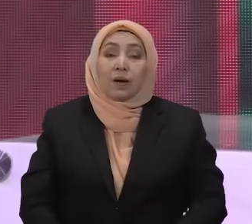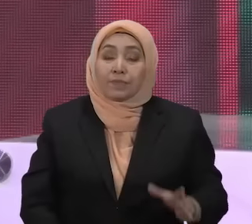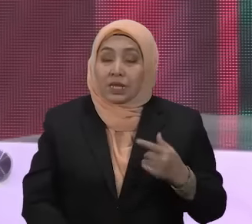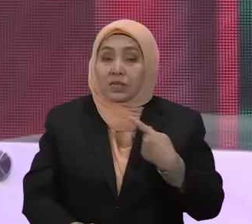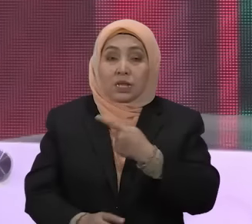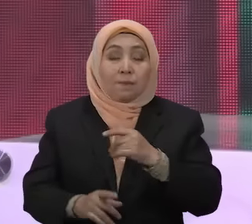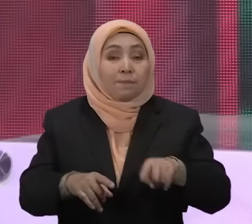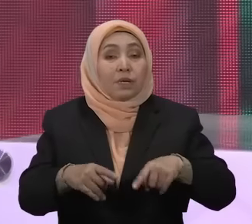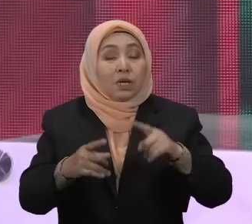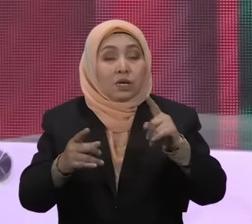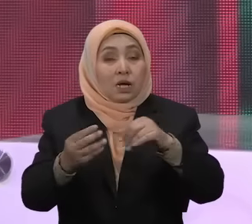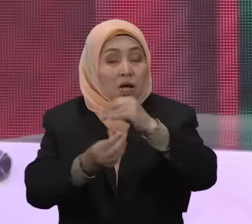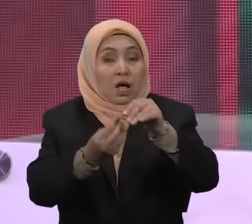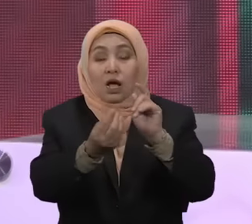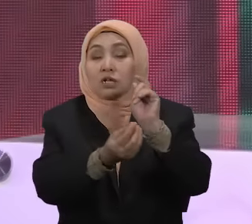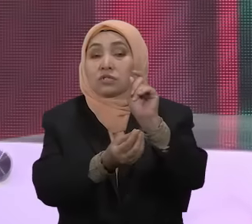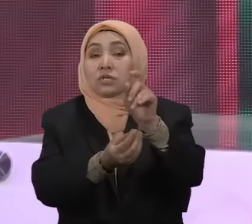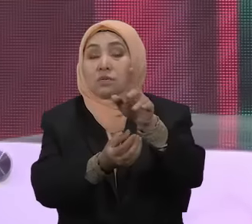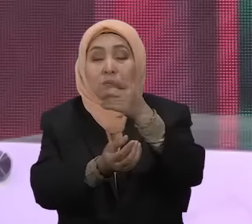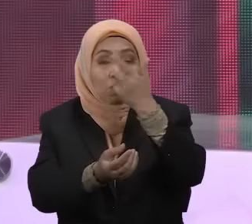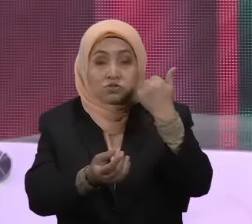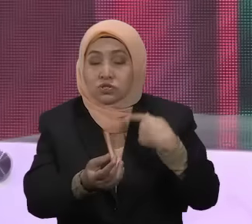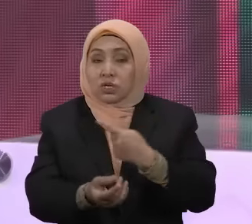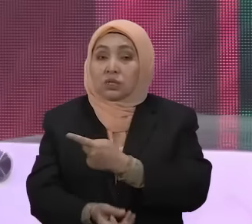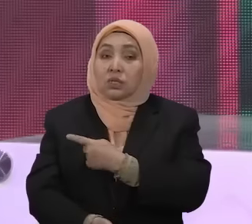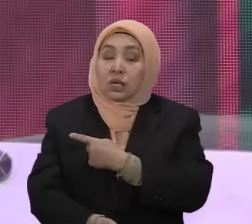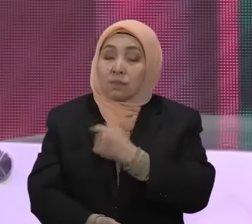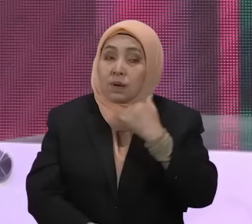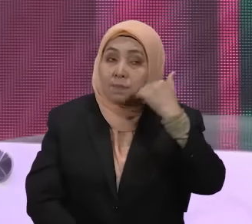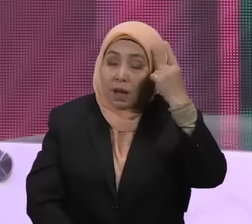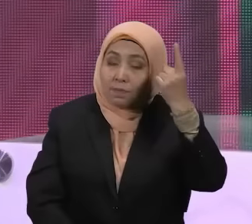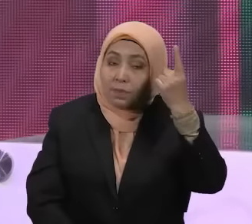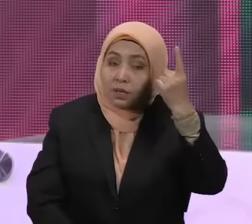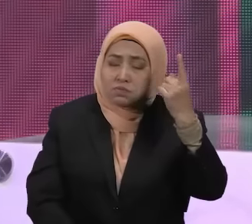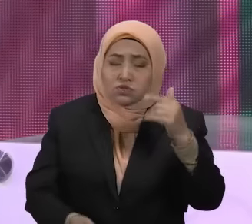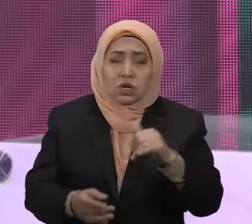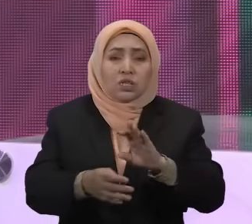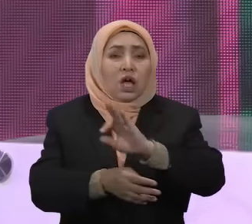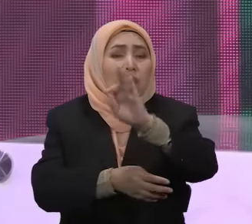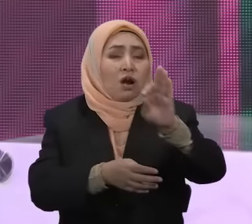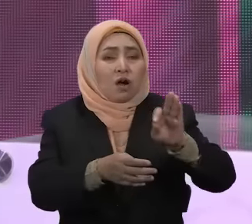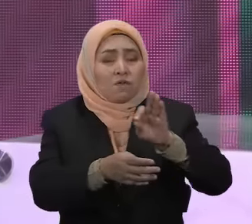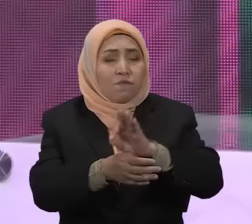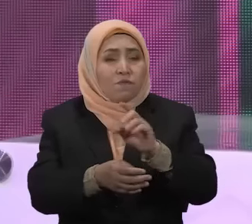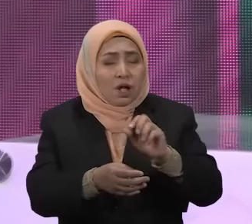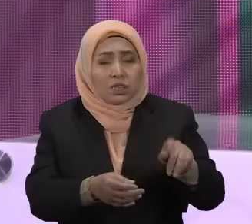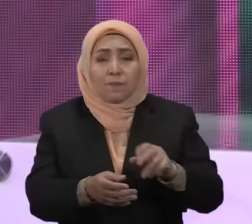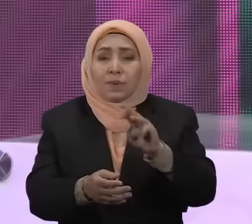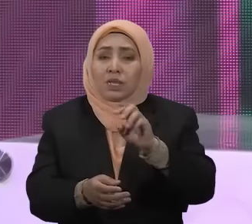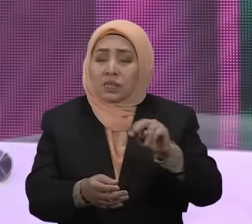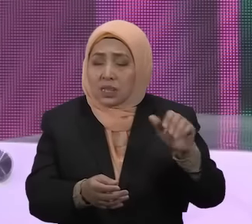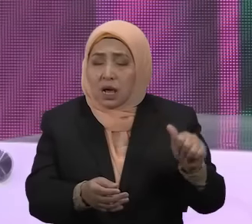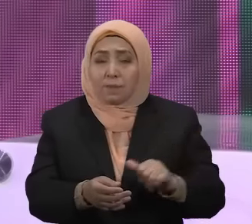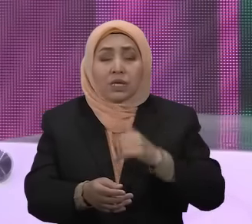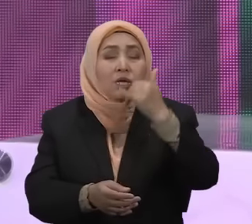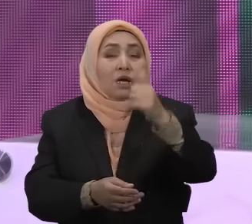perjalanan pergi ke Haji itu Ustaz, yeah, pasal bila kita memahami dia kena pergi Arafah kan, mm-hmm, ataupun mungkin ada tarwiyah di Mina, mm-hmm, pergi